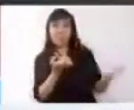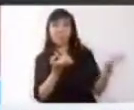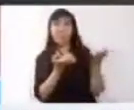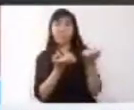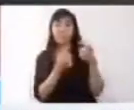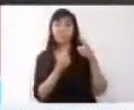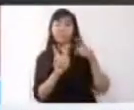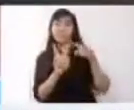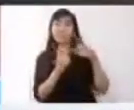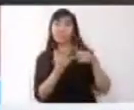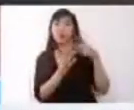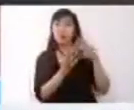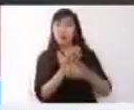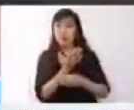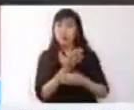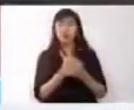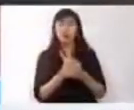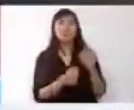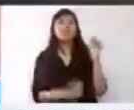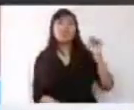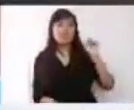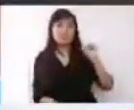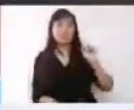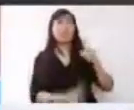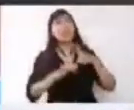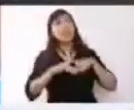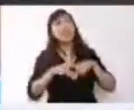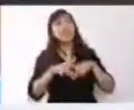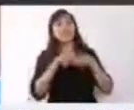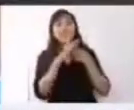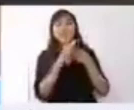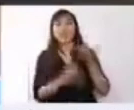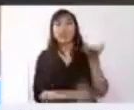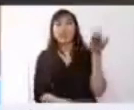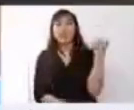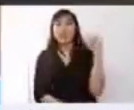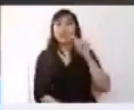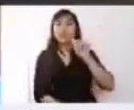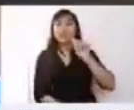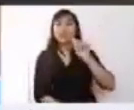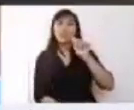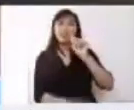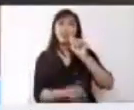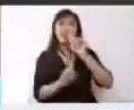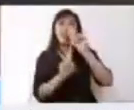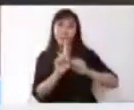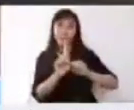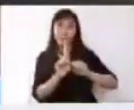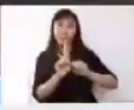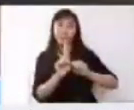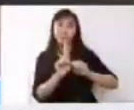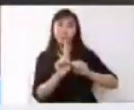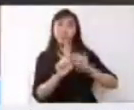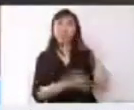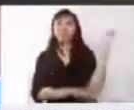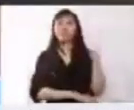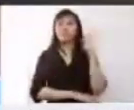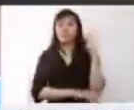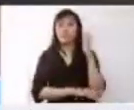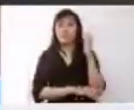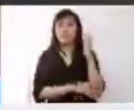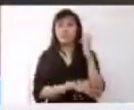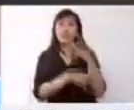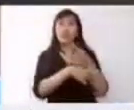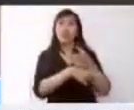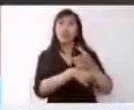is yung multi-purpose loan namin. No? Alam mo, Rocky, Yusek Rocky, ang multi-purpose, ang napansin ko,